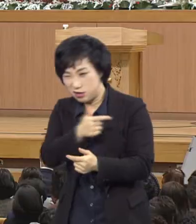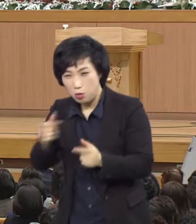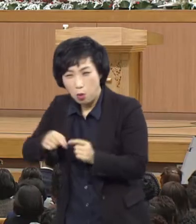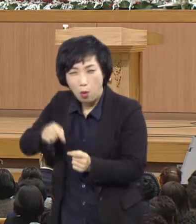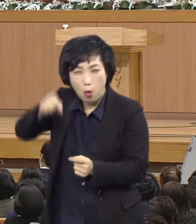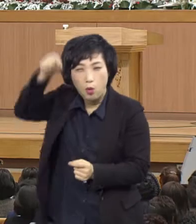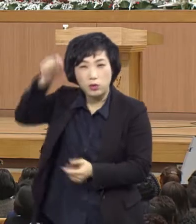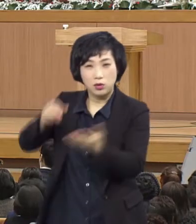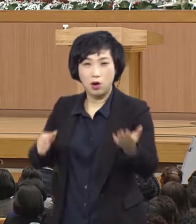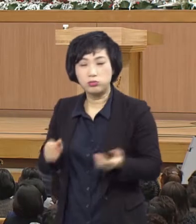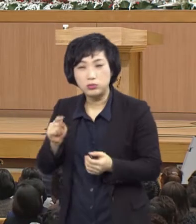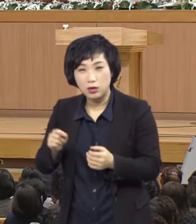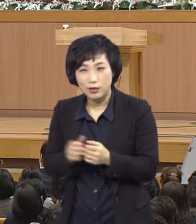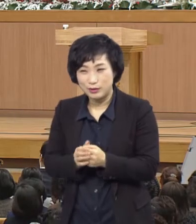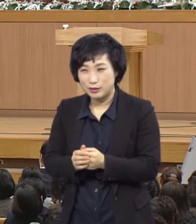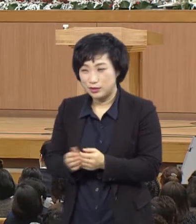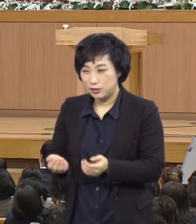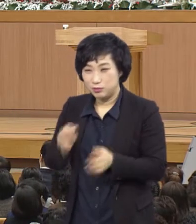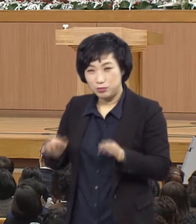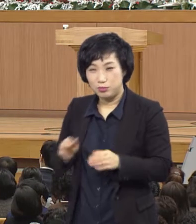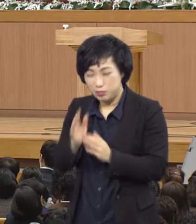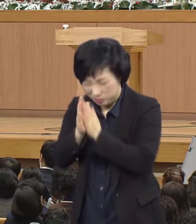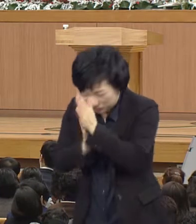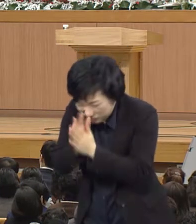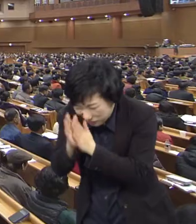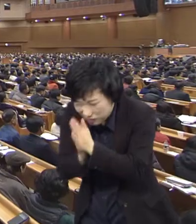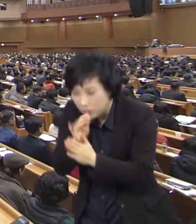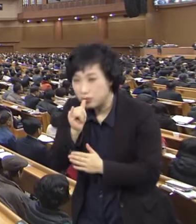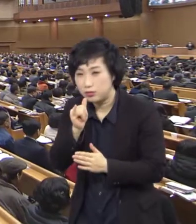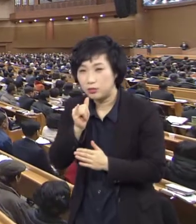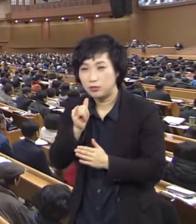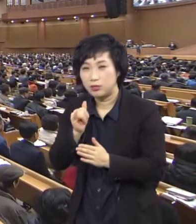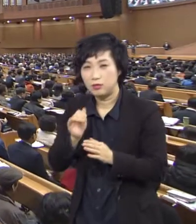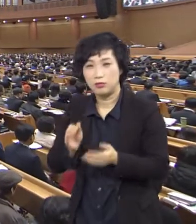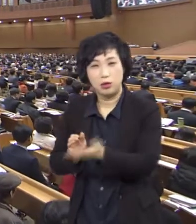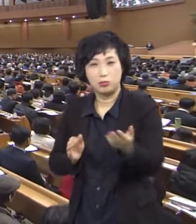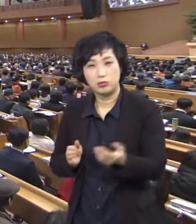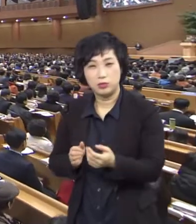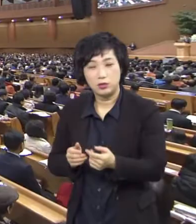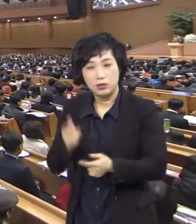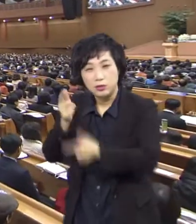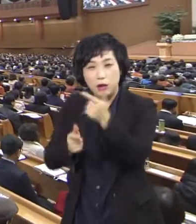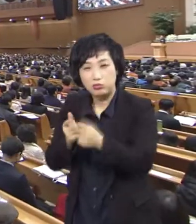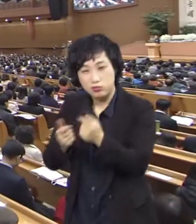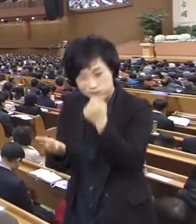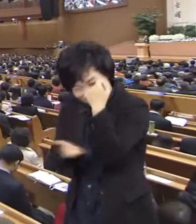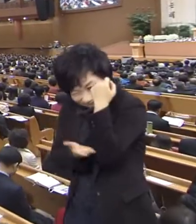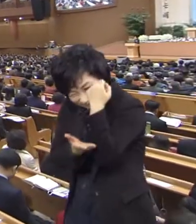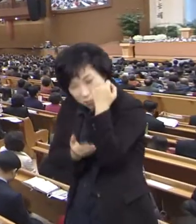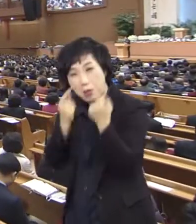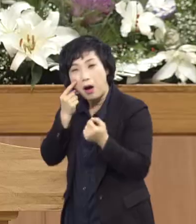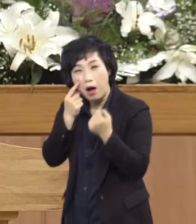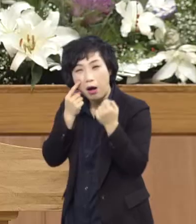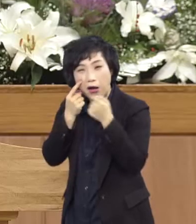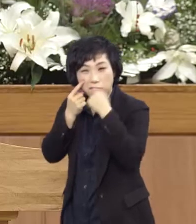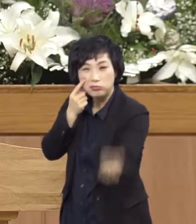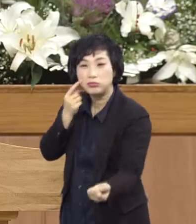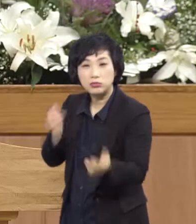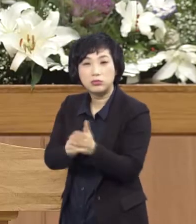빕니다. 톱으로 피면 자빠지는데 나무가. 우리는 이런 아무것도 모르는